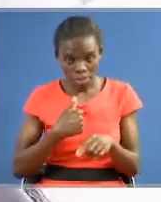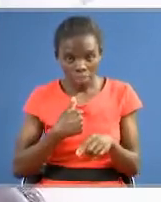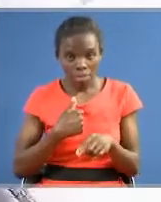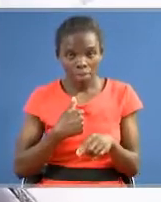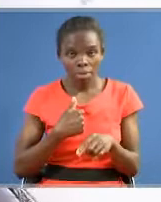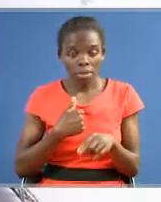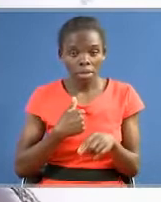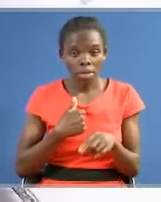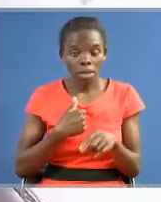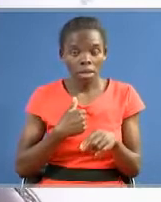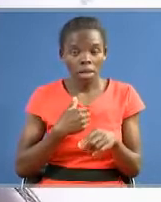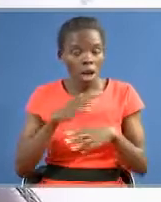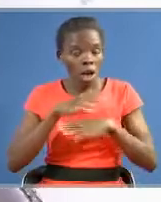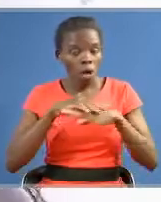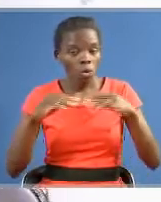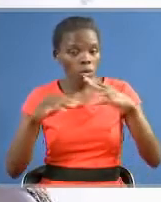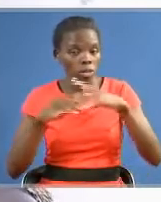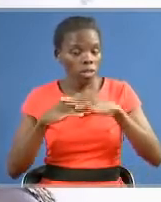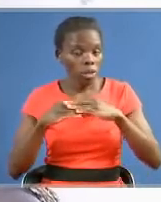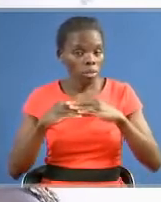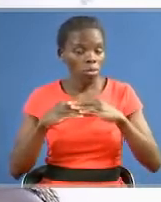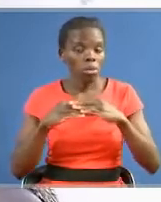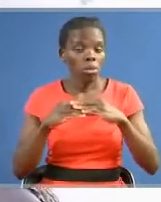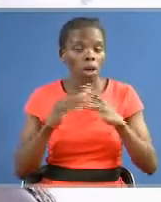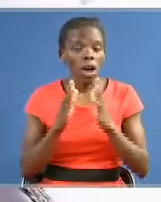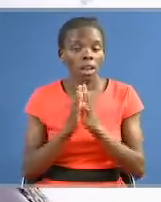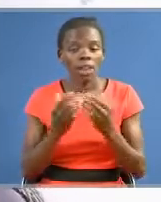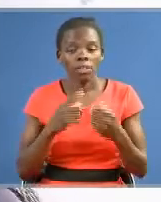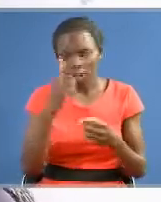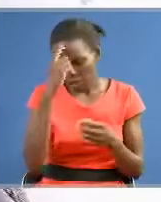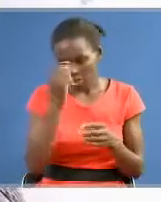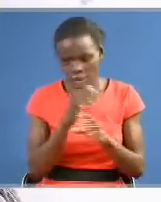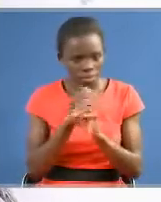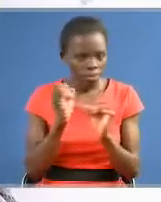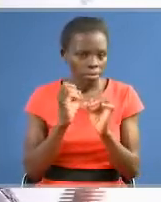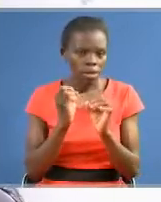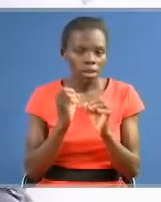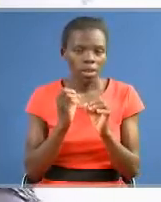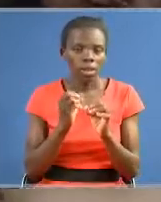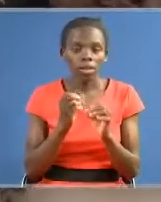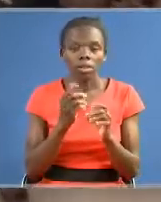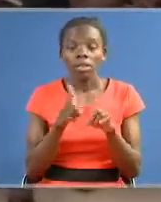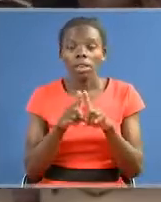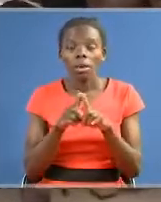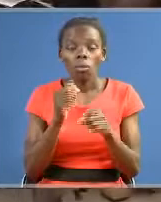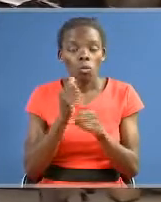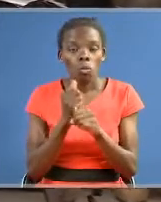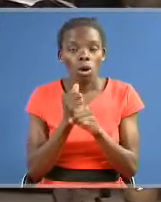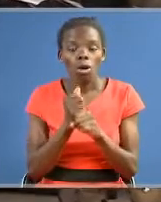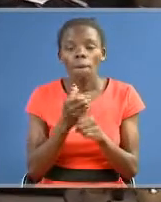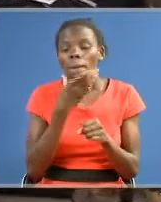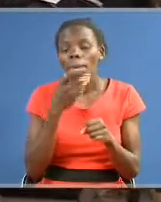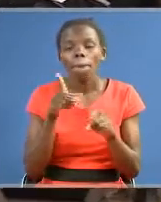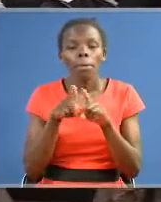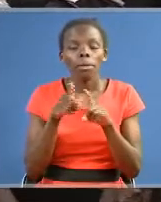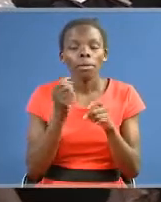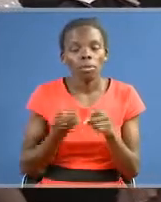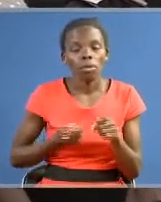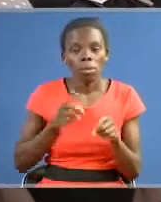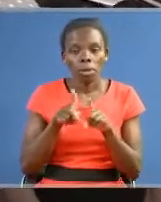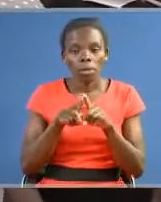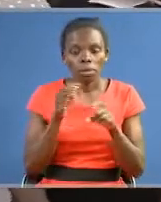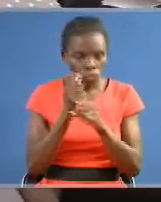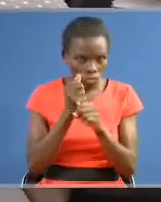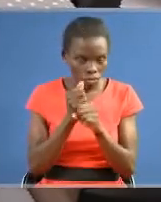mwanamke ako stable na ana hata maradhi yoyote, anaweza fanya ile kazi yoyote mwanaume anafanya. Recho Mashua, ambaye